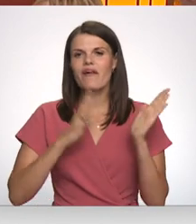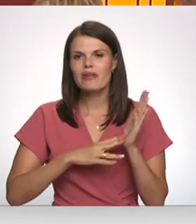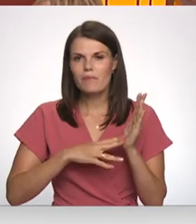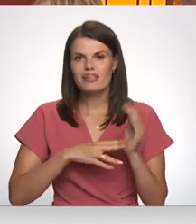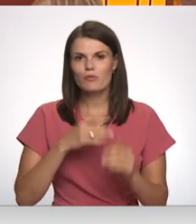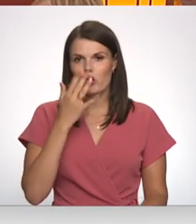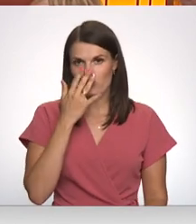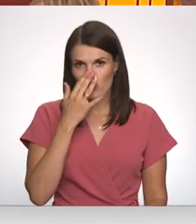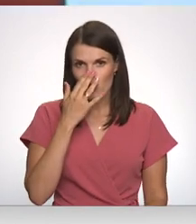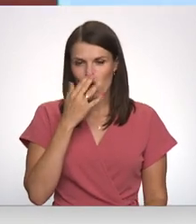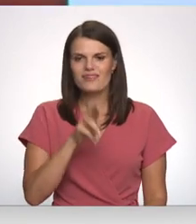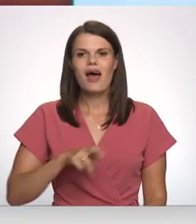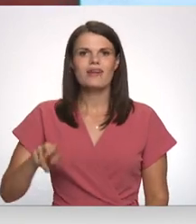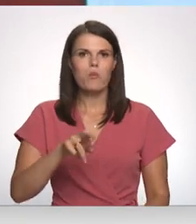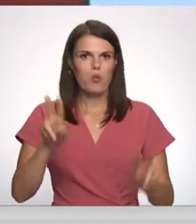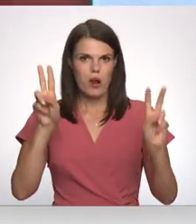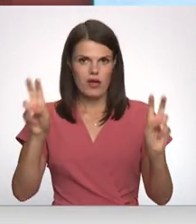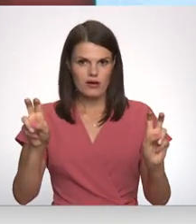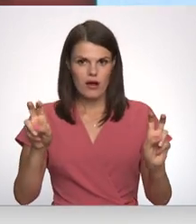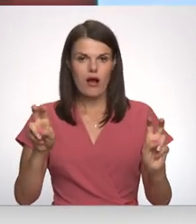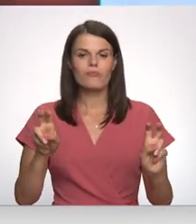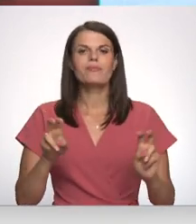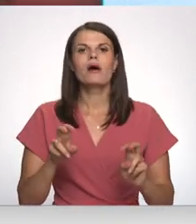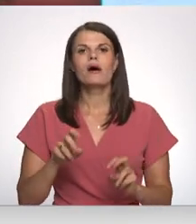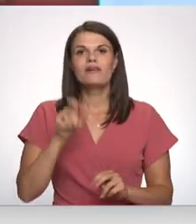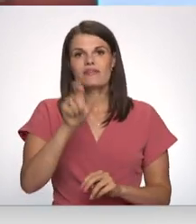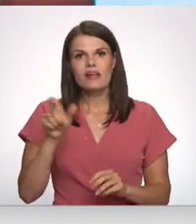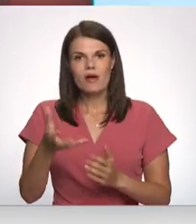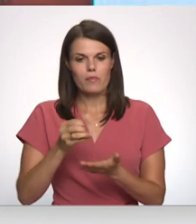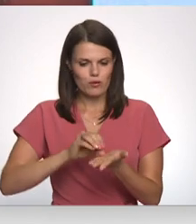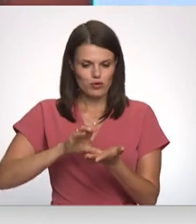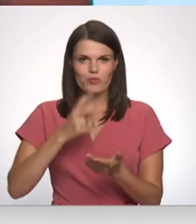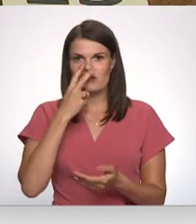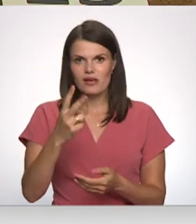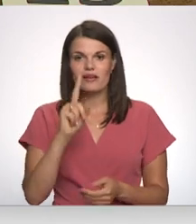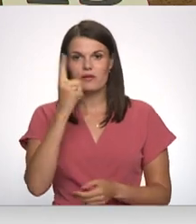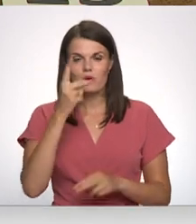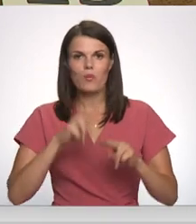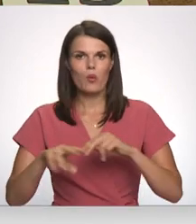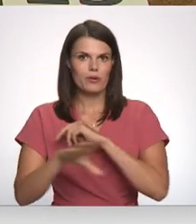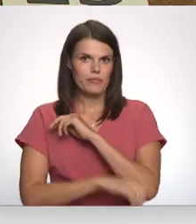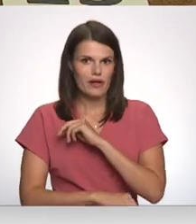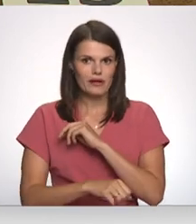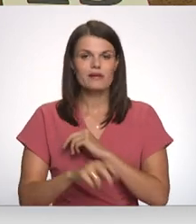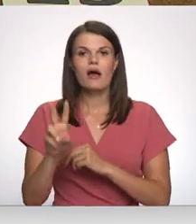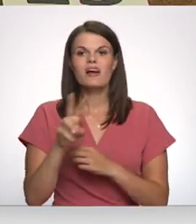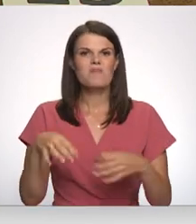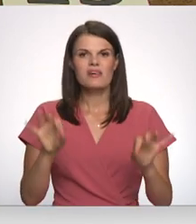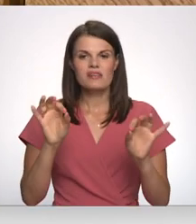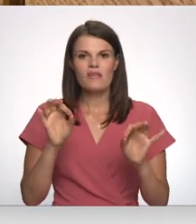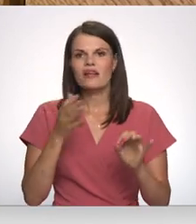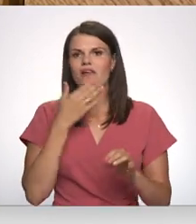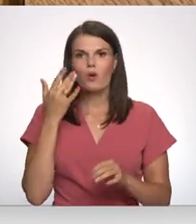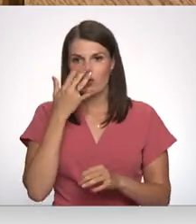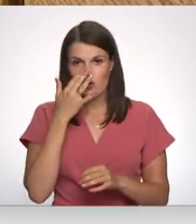Republika. Formula ir pavisam vienkārša. Cilvēki, paņemot visu čupiņu, skatās pirmo un pēdējo. Bet tie, kam zīmīgi kārtas numuri nav